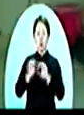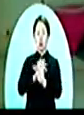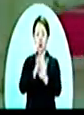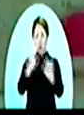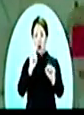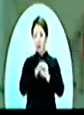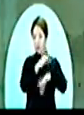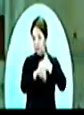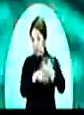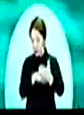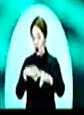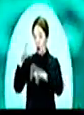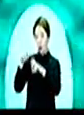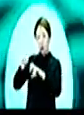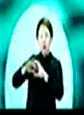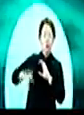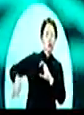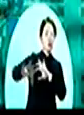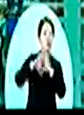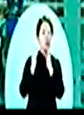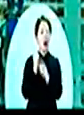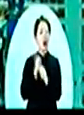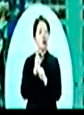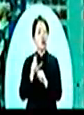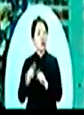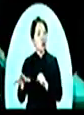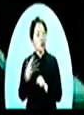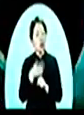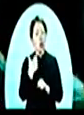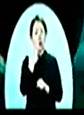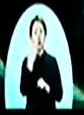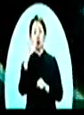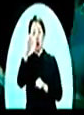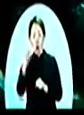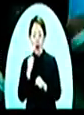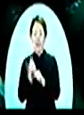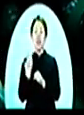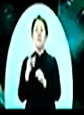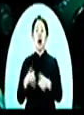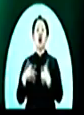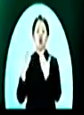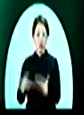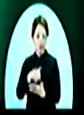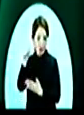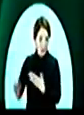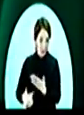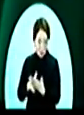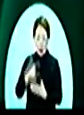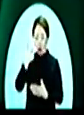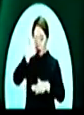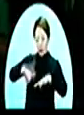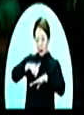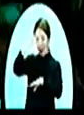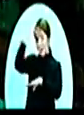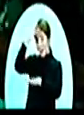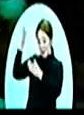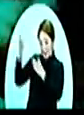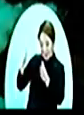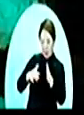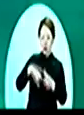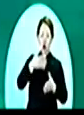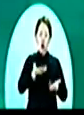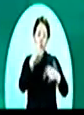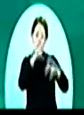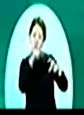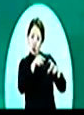аж үйлдвэрийн салбарын нийт ажилчдын 34% ажлын байраар хангаад байна. Монгол улсын засгийн газраас хөнгөн үйлдвэрлэлийн салбарын